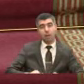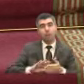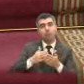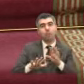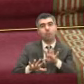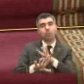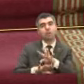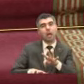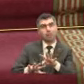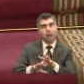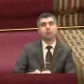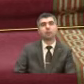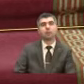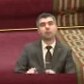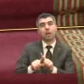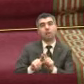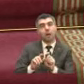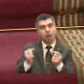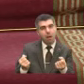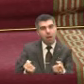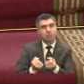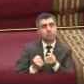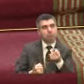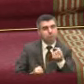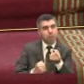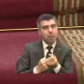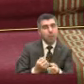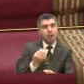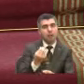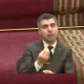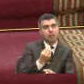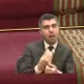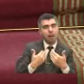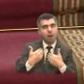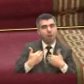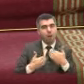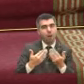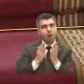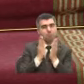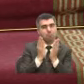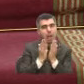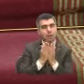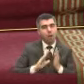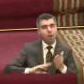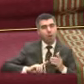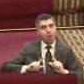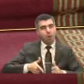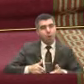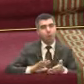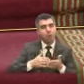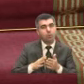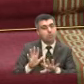مجتمعي، لأن قضية النهوض والاهتمام يعني بالأطفال اللي هما في وضعية إعاقة وتمدرسهم هذا شأن مجتمعي، مفروض أن ننخرط فيه